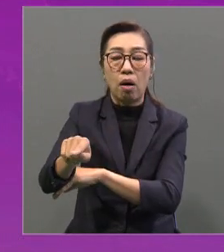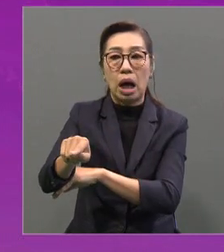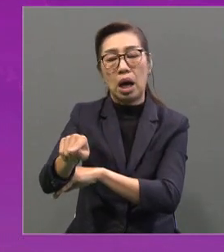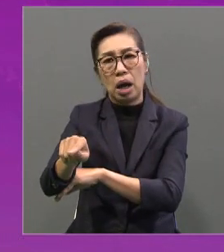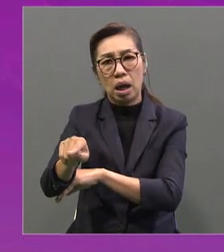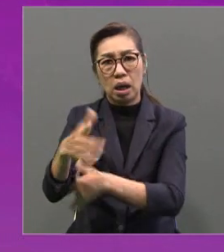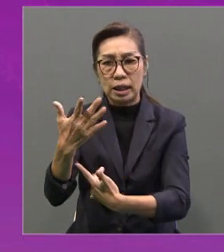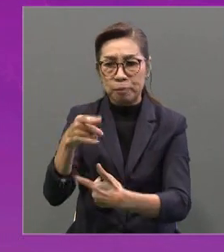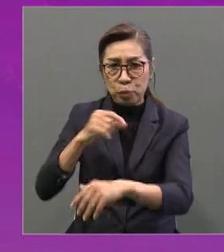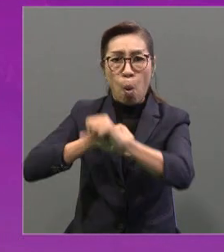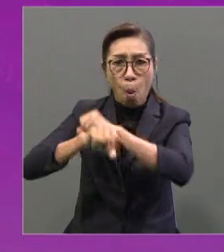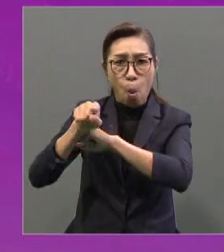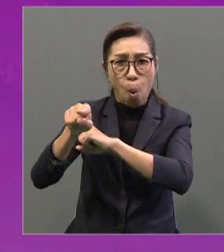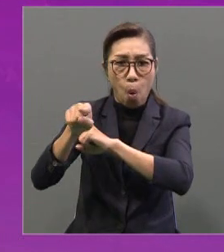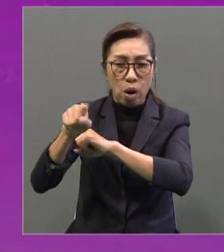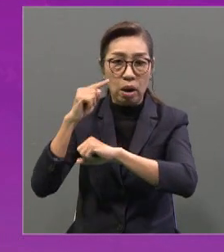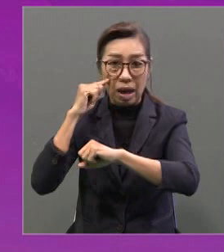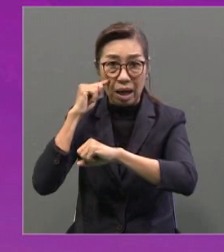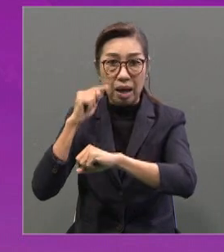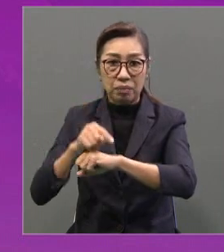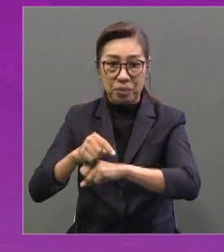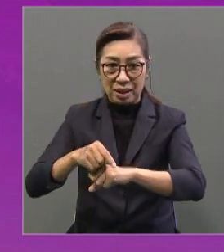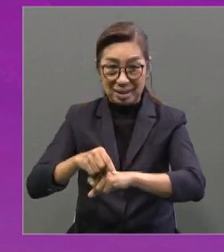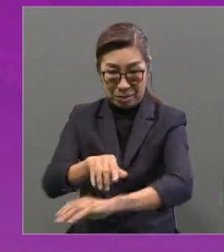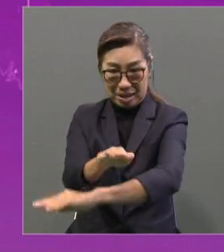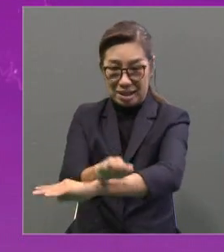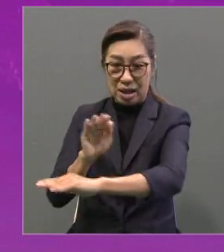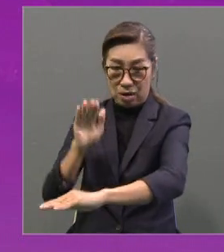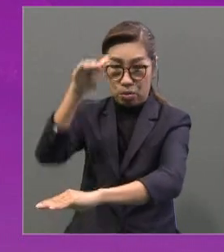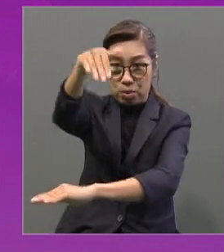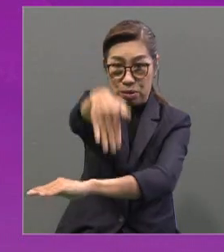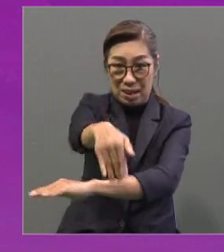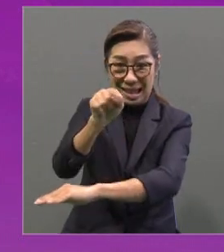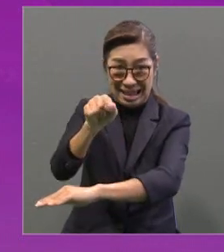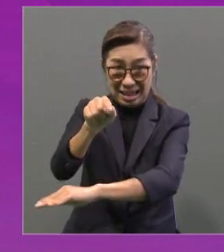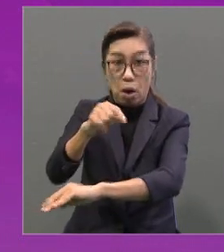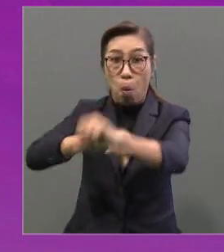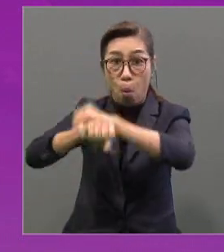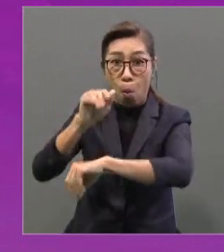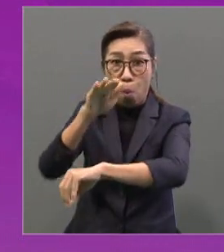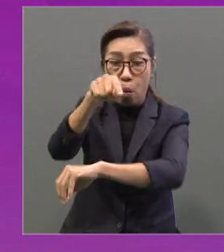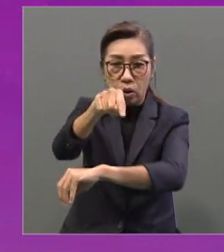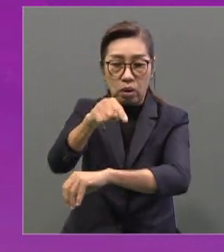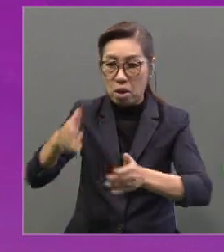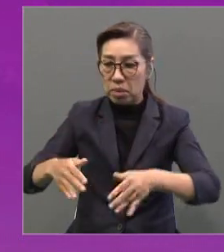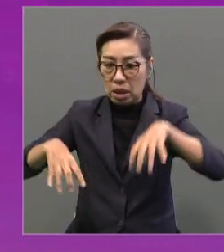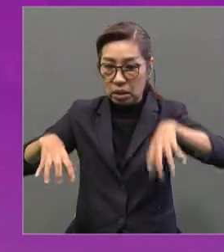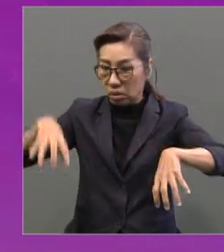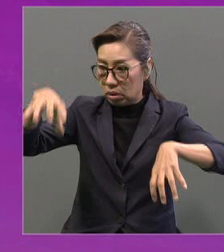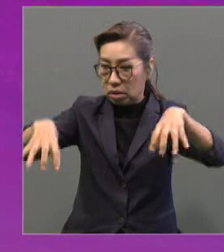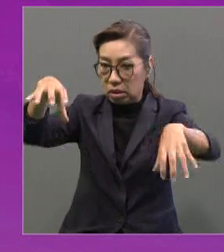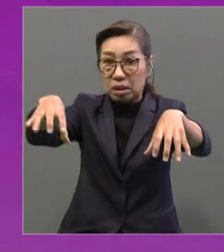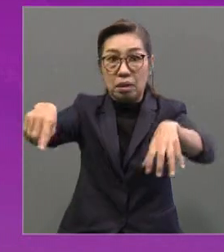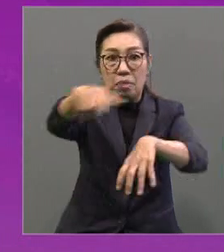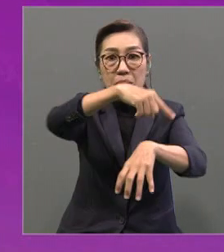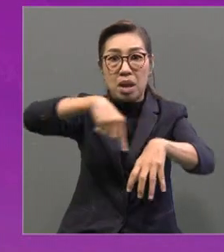แล้วมันก็สร้างบริเวณรอบๆมันจะมีอาคารพาณิชย ์ มีที่อยู่อาศัยของคนอยู ่ อาคารพาณิชย์บ